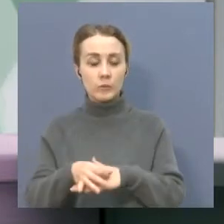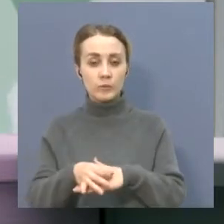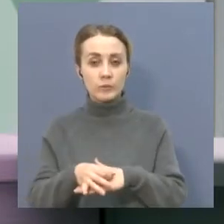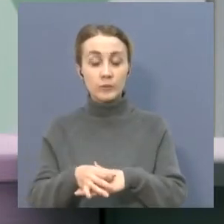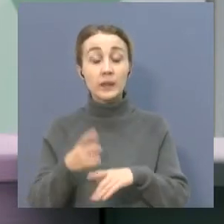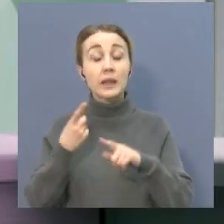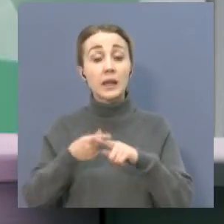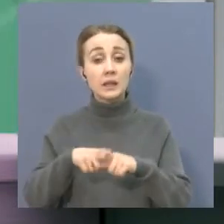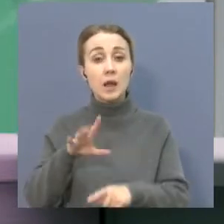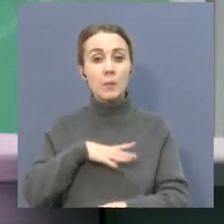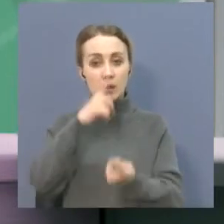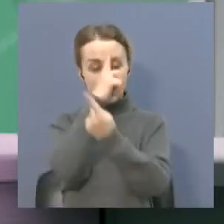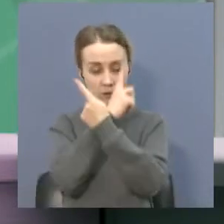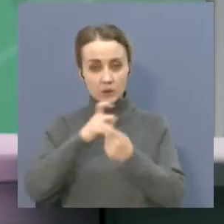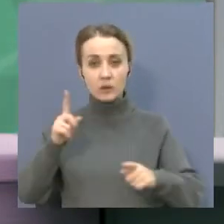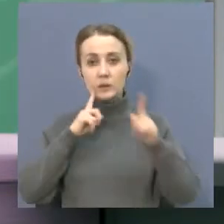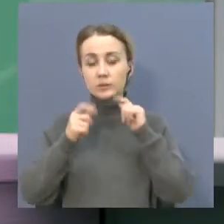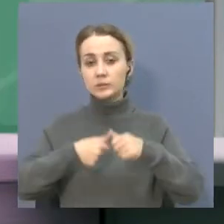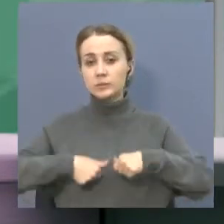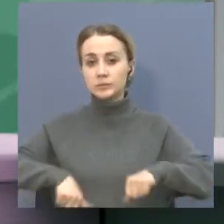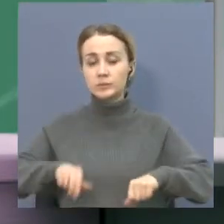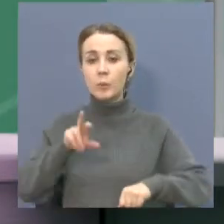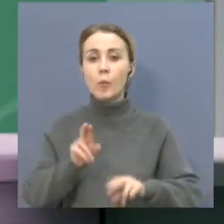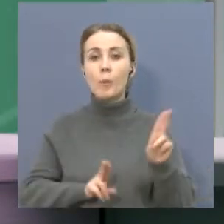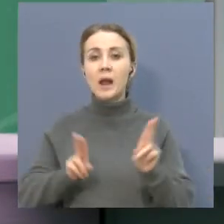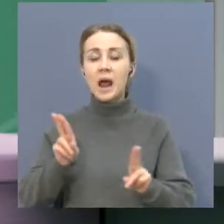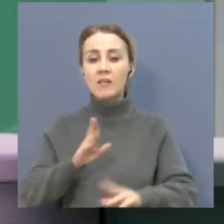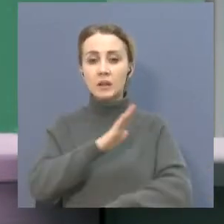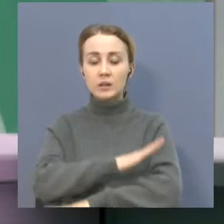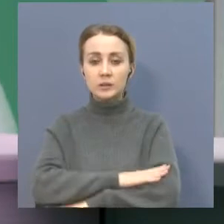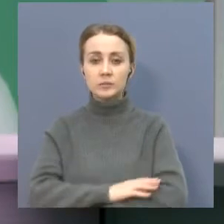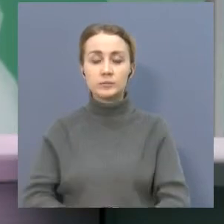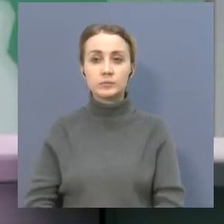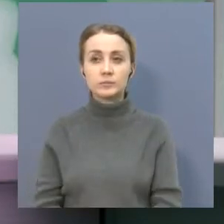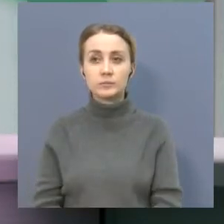болды. Сондай-ақ мемлекеттік қызметшілерге қатысты екі тәртіптік іс қаралды.